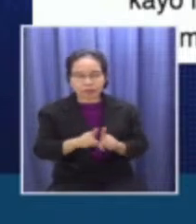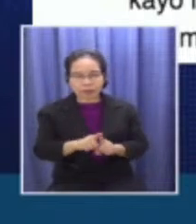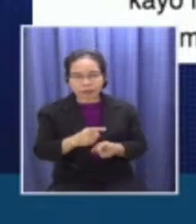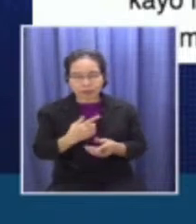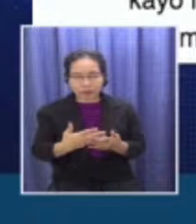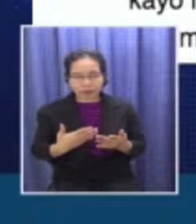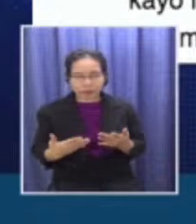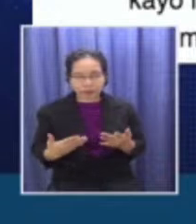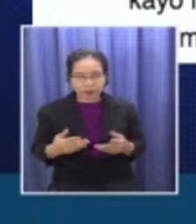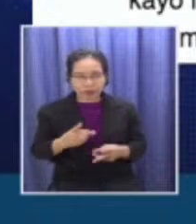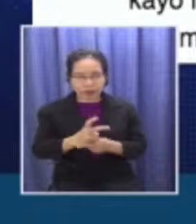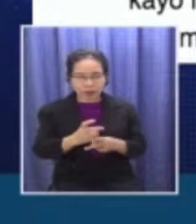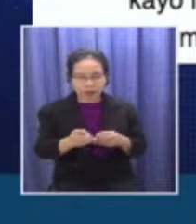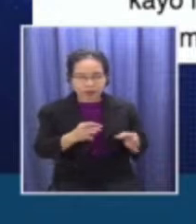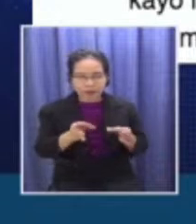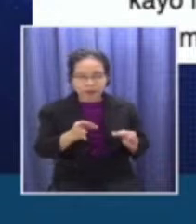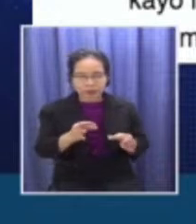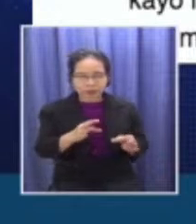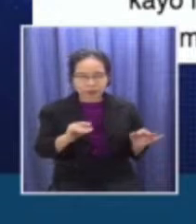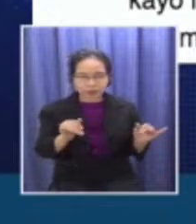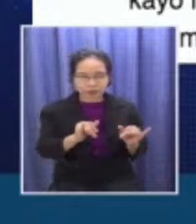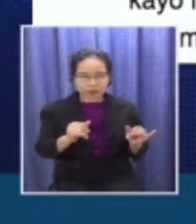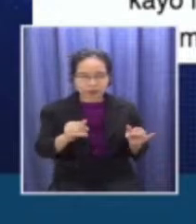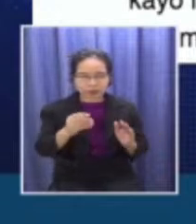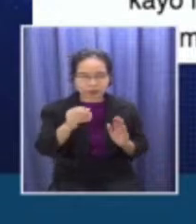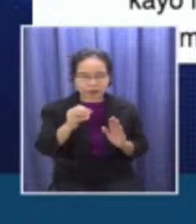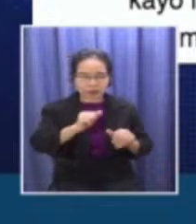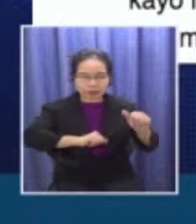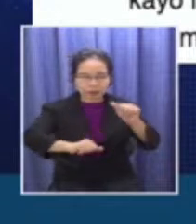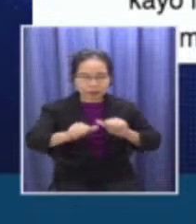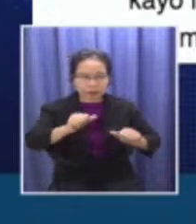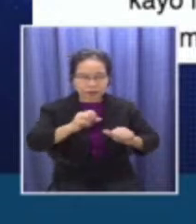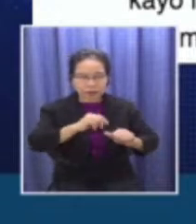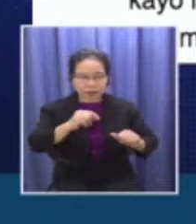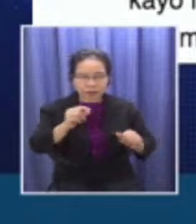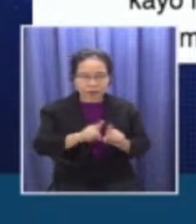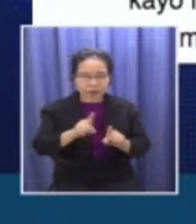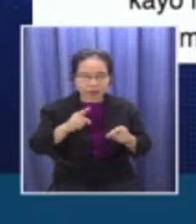na yetie Twerɛ Kronkron Twerɛ nsɛm biara ni hɔ